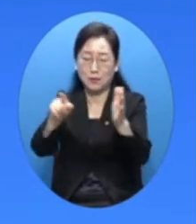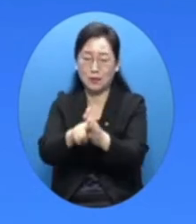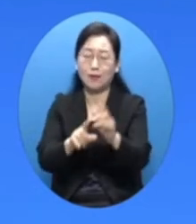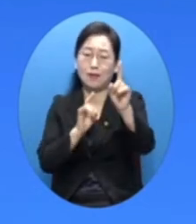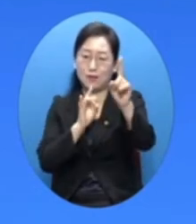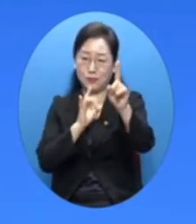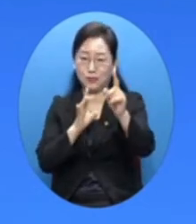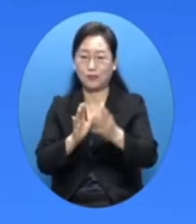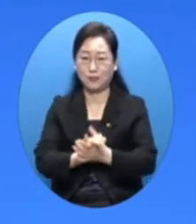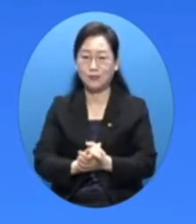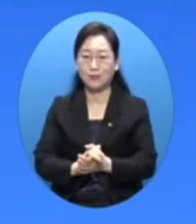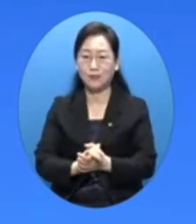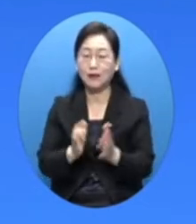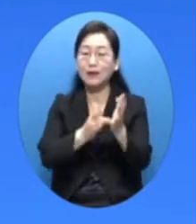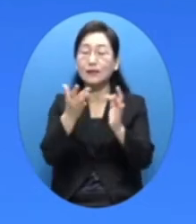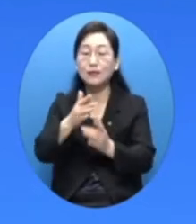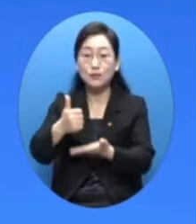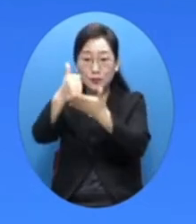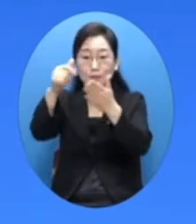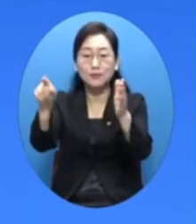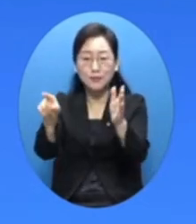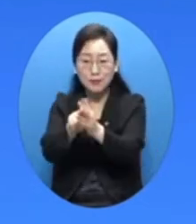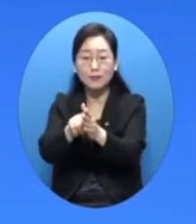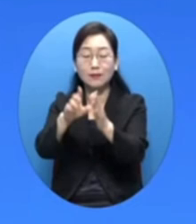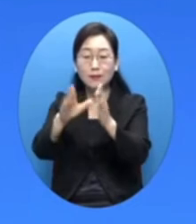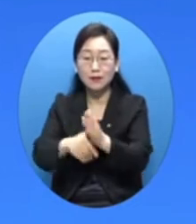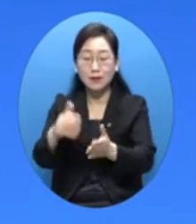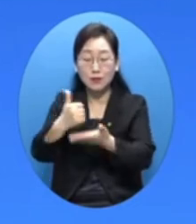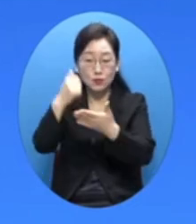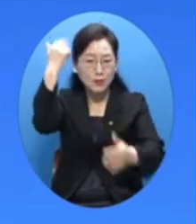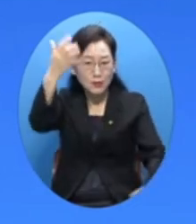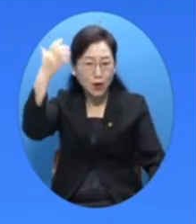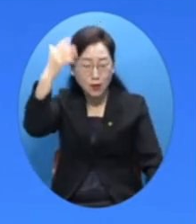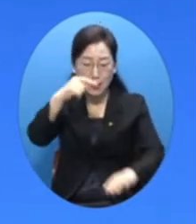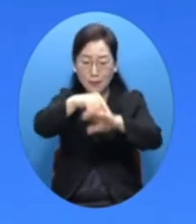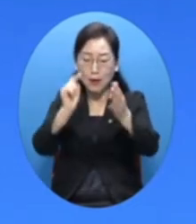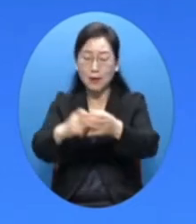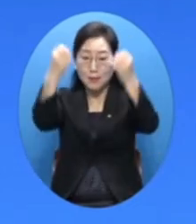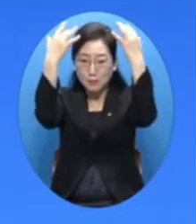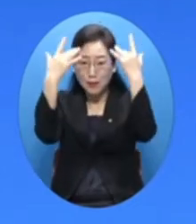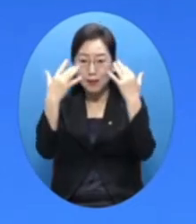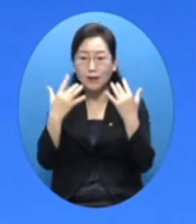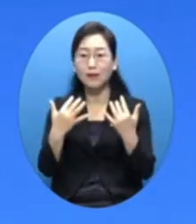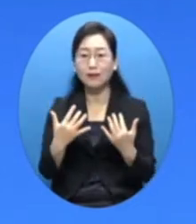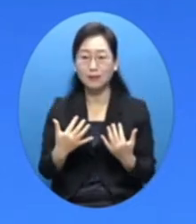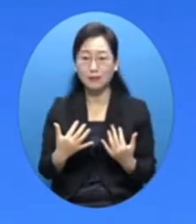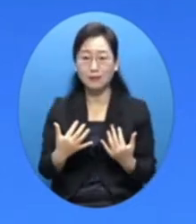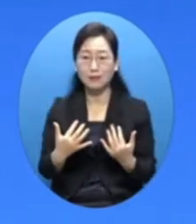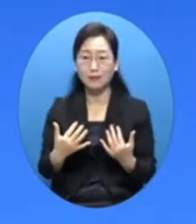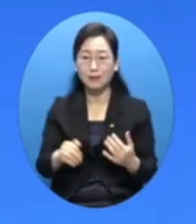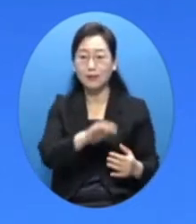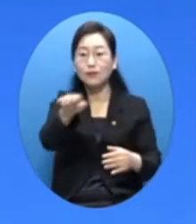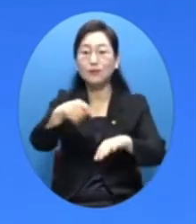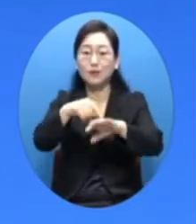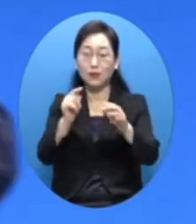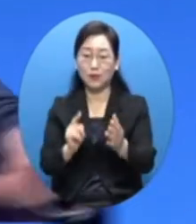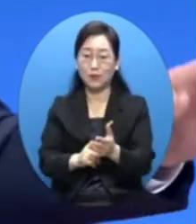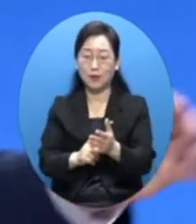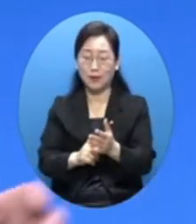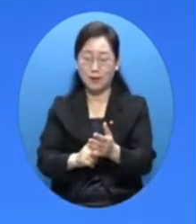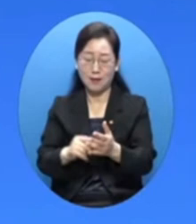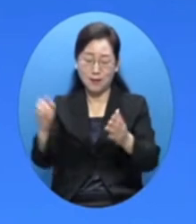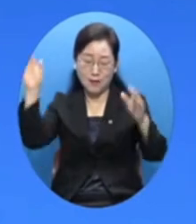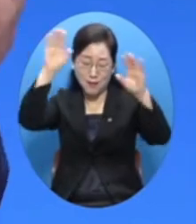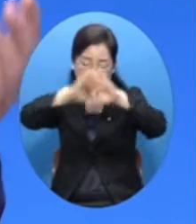없는 것입니다. 예수를 믿을 때 주님의 영이 우리 마음 가운데 임하여서 우리 마음의 흑암의 권세를